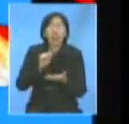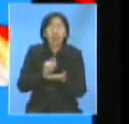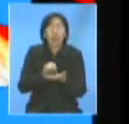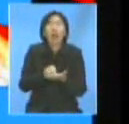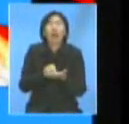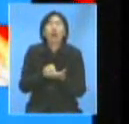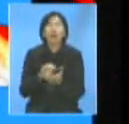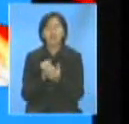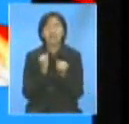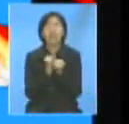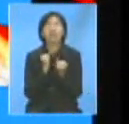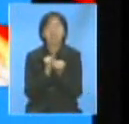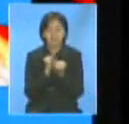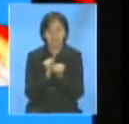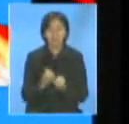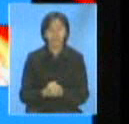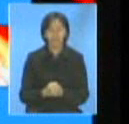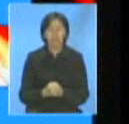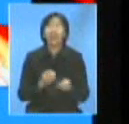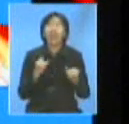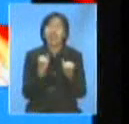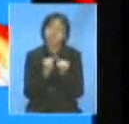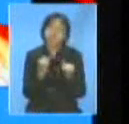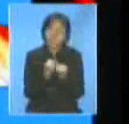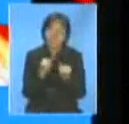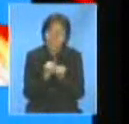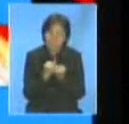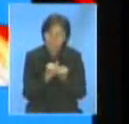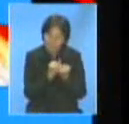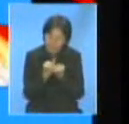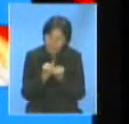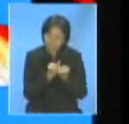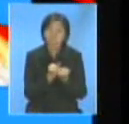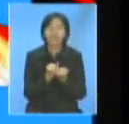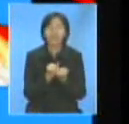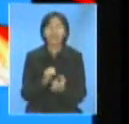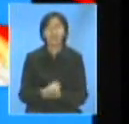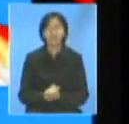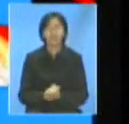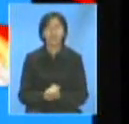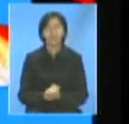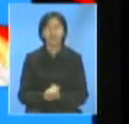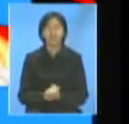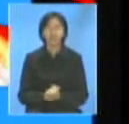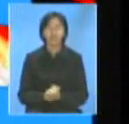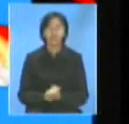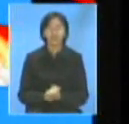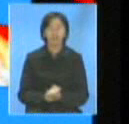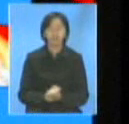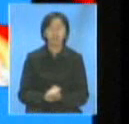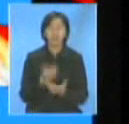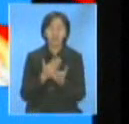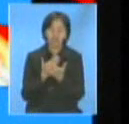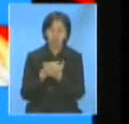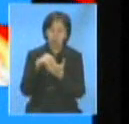ามีความสนิทสนมมีความแนบแน่นจนกระบวนการเหล่านี้ครับท่านประธานว่าการทุจริต